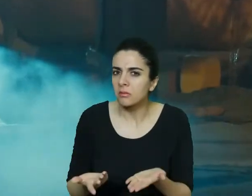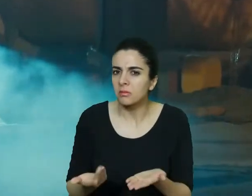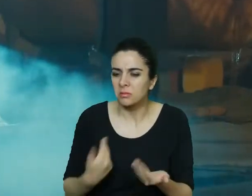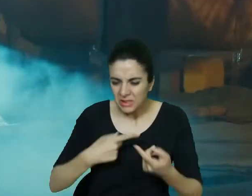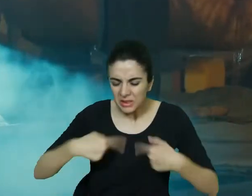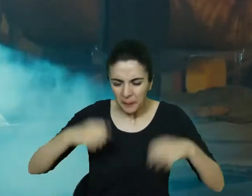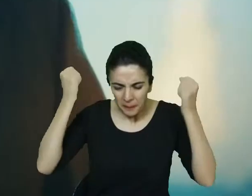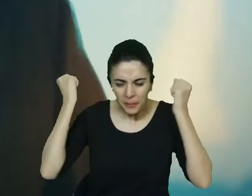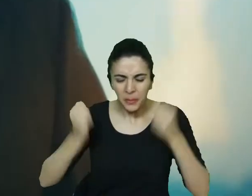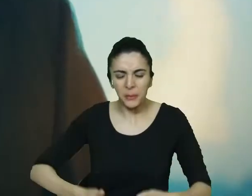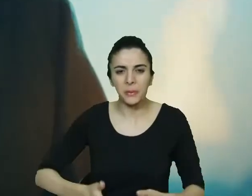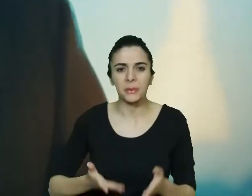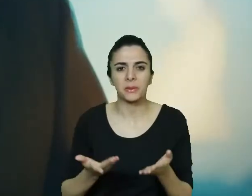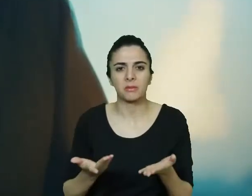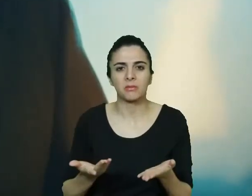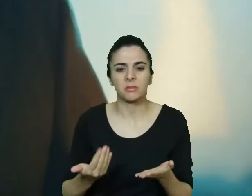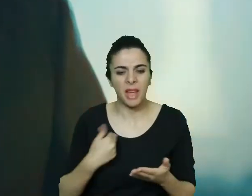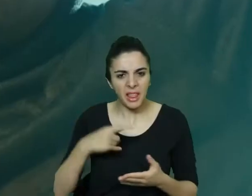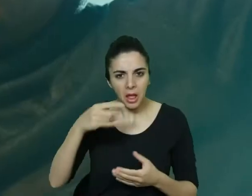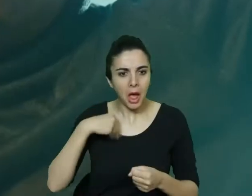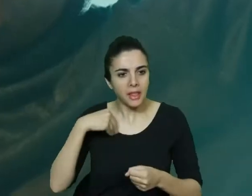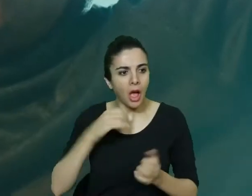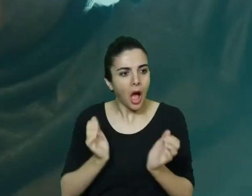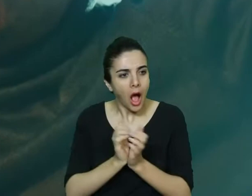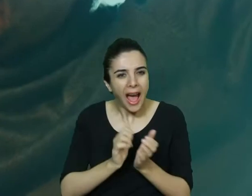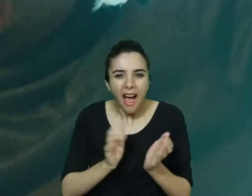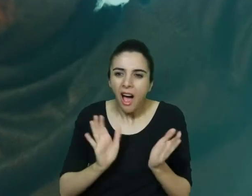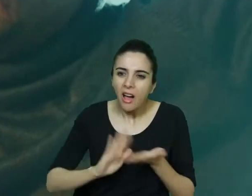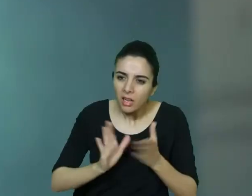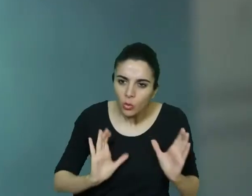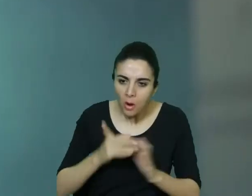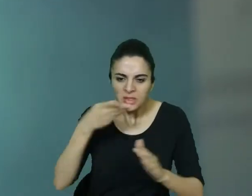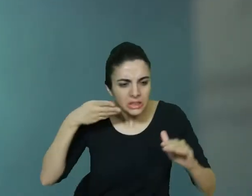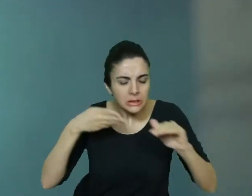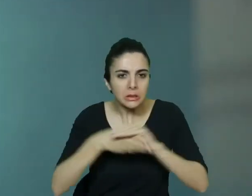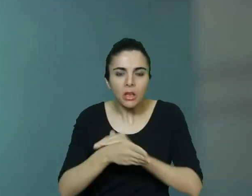Yuh olsun la bize ki içimize kadar sızdın fark edemedik.